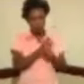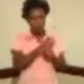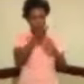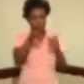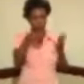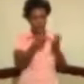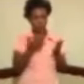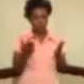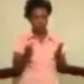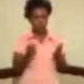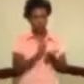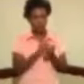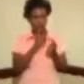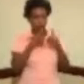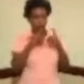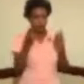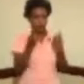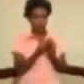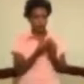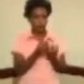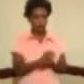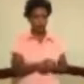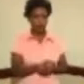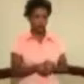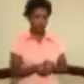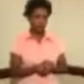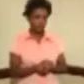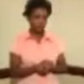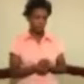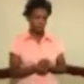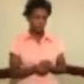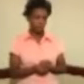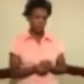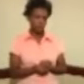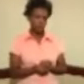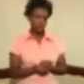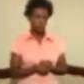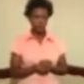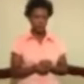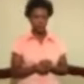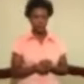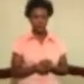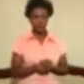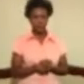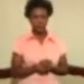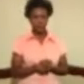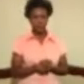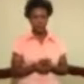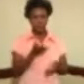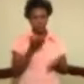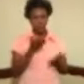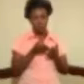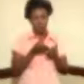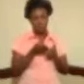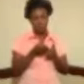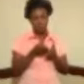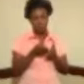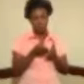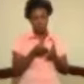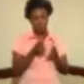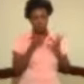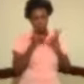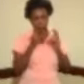C'est comme ça que je crois. Bien, merci. Madame Maniga, vous êtes satisfaite ou bien vous avez... Oui, bien sûr. Je ne pourrais pas répondre davantage.